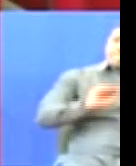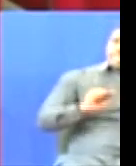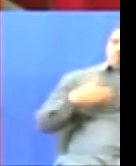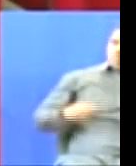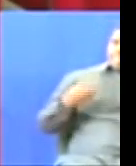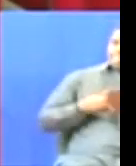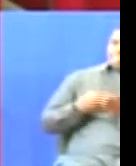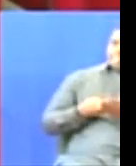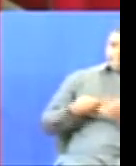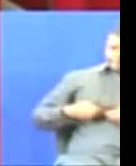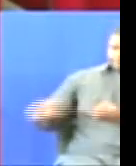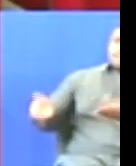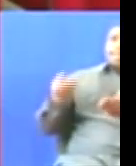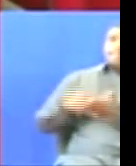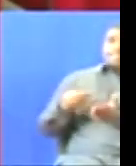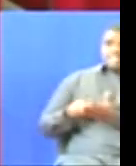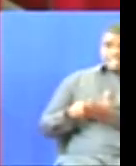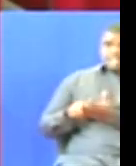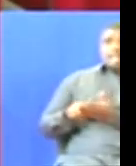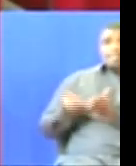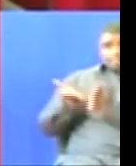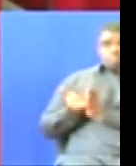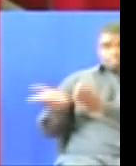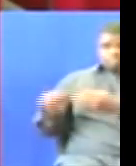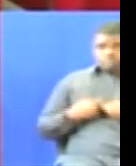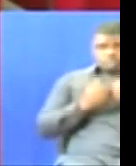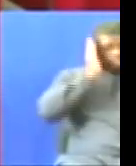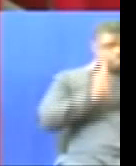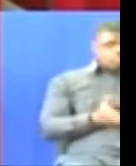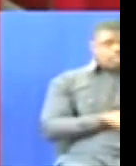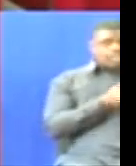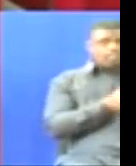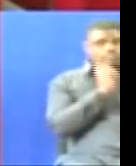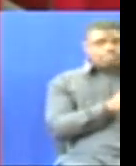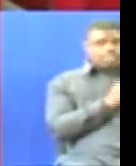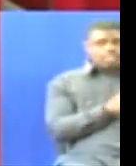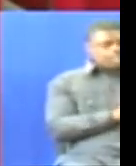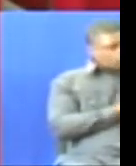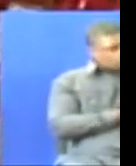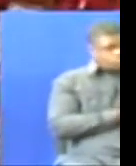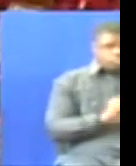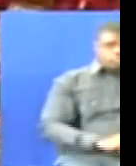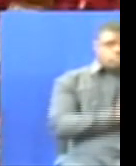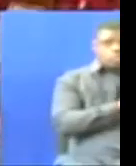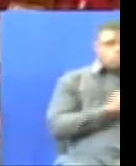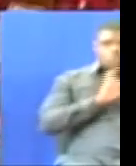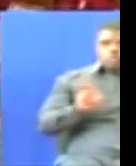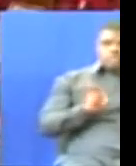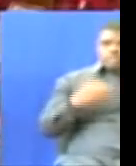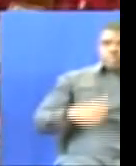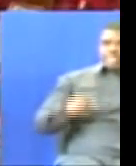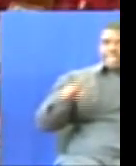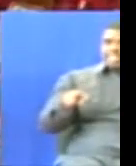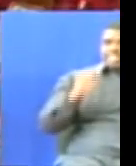pesa ambazo mmeomba, basi mtuletee miundombinu hii. Mheshimiwa Naibu Spika, mimi nishukuru na niunge mkono hoja ya wizara hii